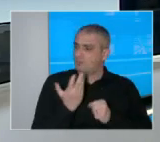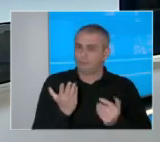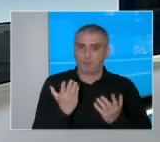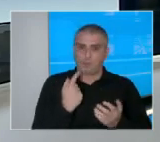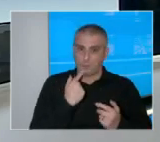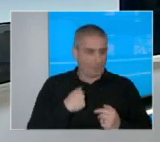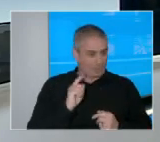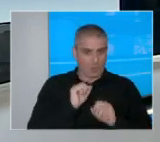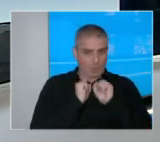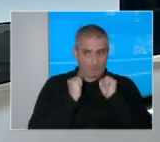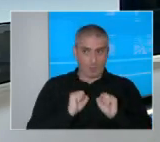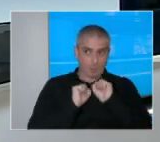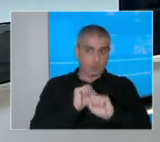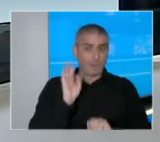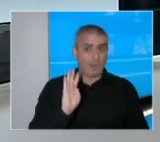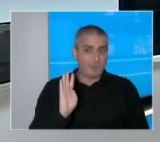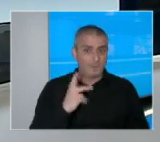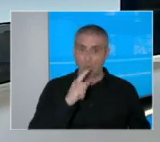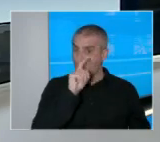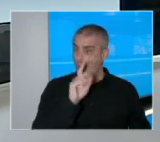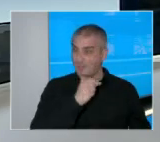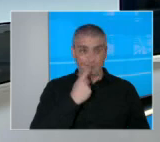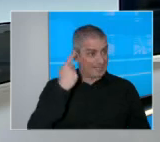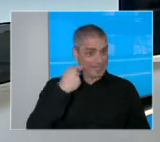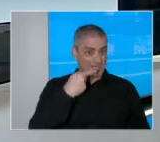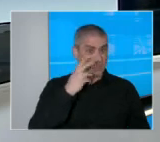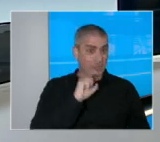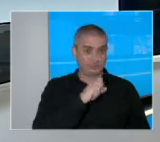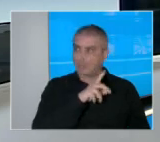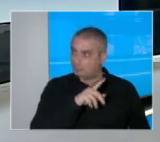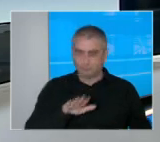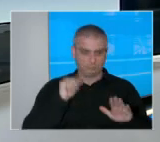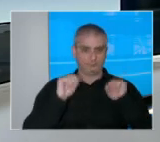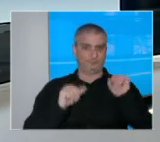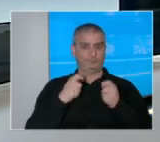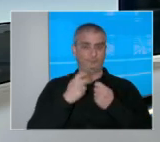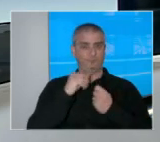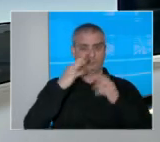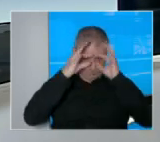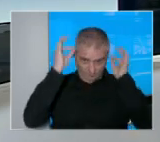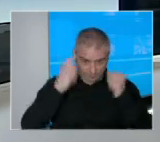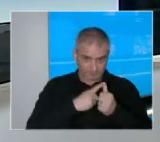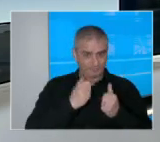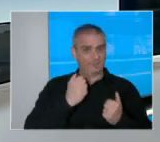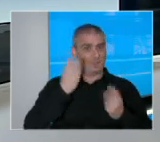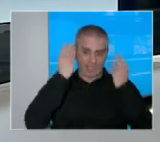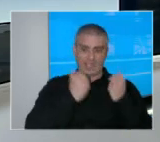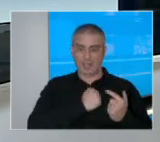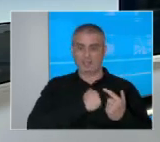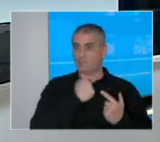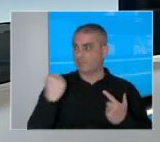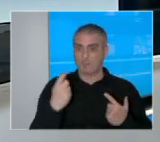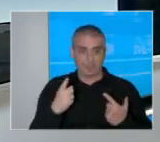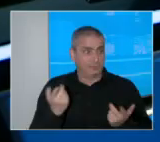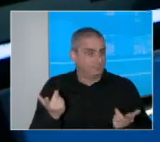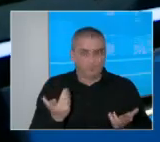אומר, אני לא הולך בטוח עם נתניהו, אני הולך אולי עם גדעון סער, הוא מבריח מנדטים של חבדניקים, של חרדים ימניים, מבריח